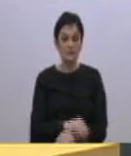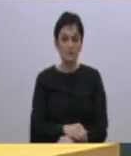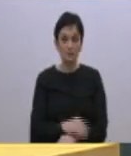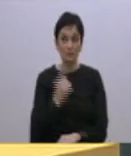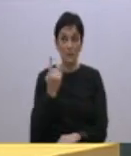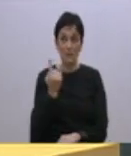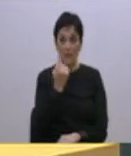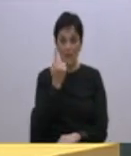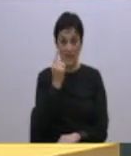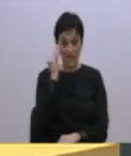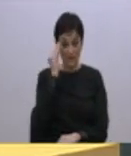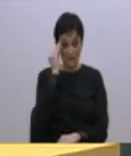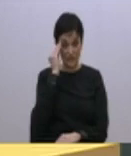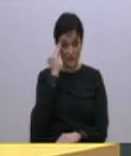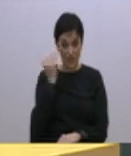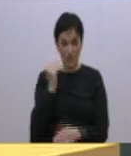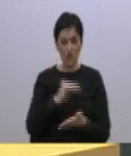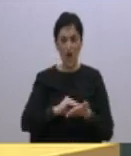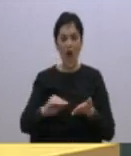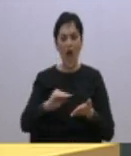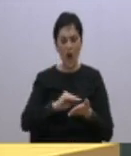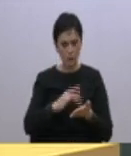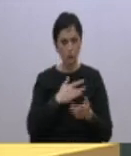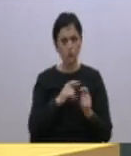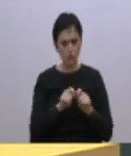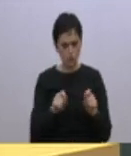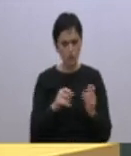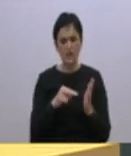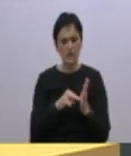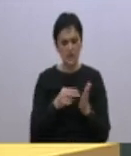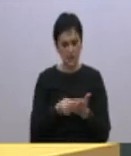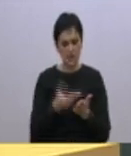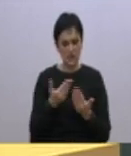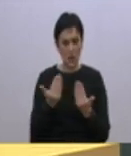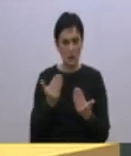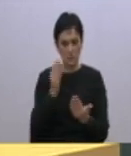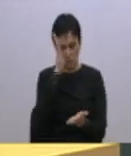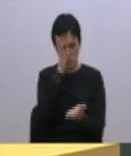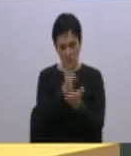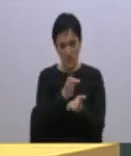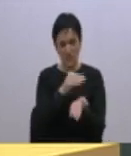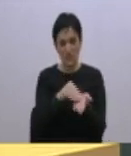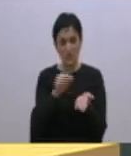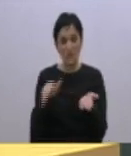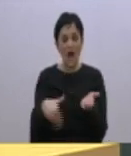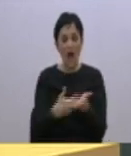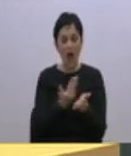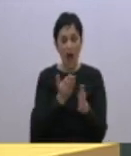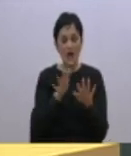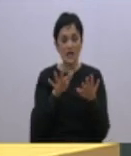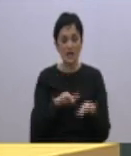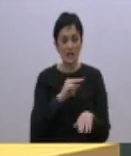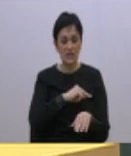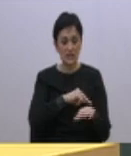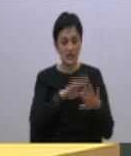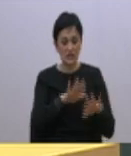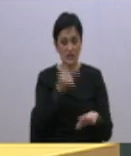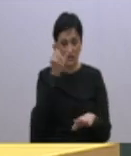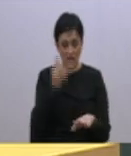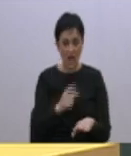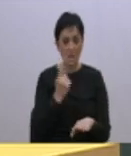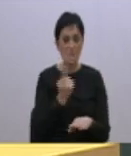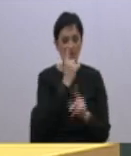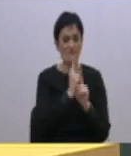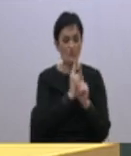Pirveli versii, autorul bis Gurtsfelova, da sa pasebelia. Ma ta igre sta pirda pirda ceres, da vama to tahal, tanam de oba, ce mă uit, pirveli muadgili, tanam de